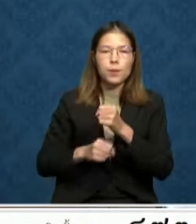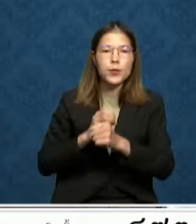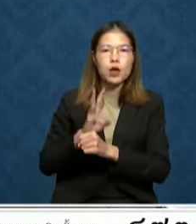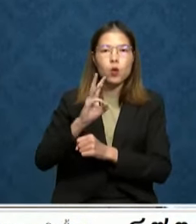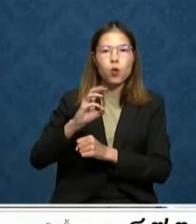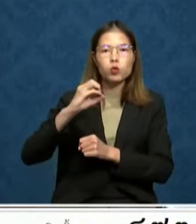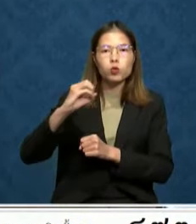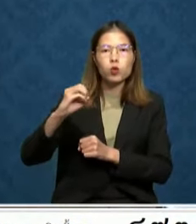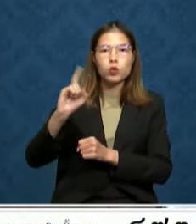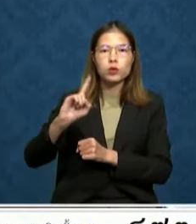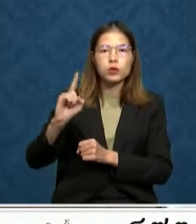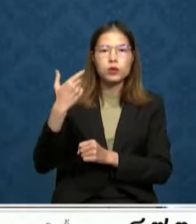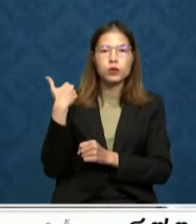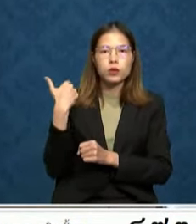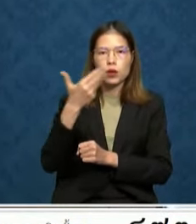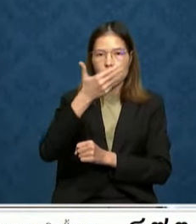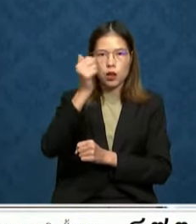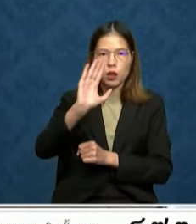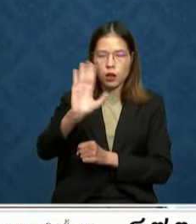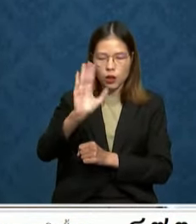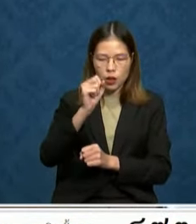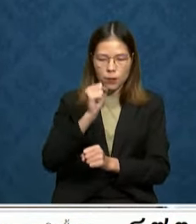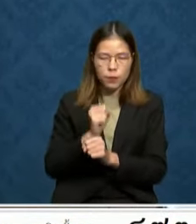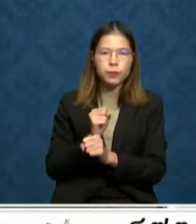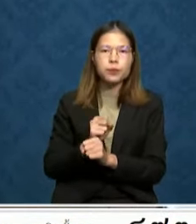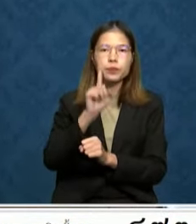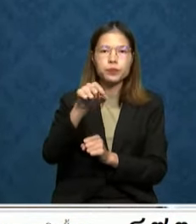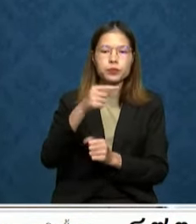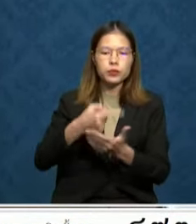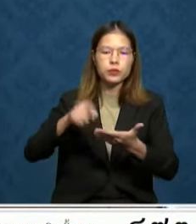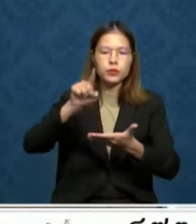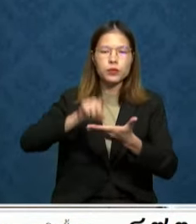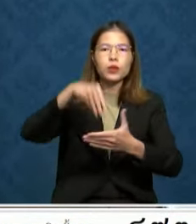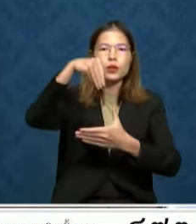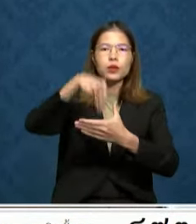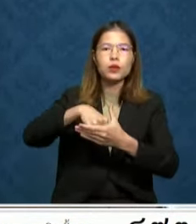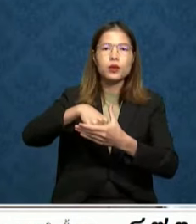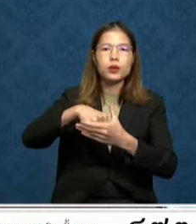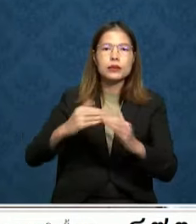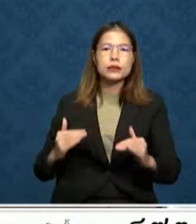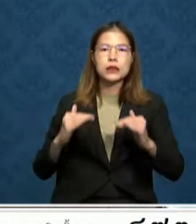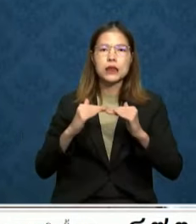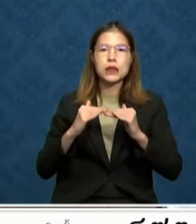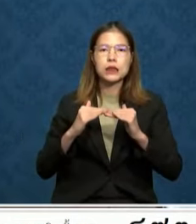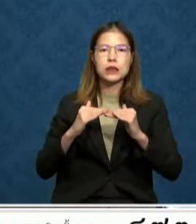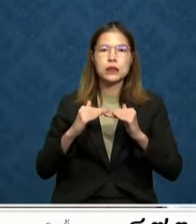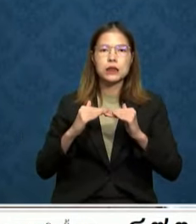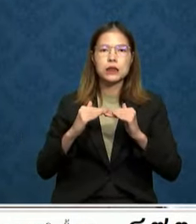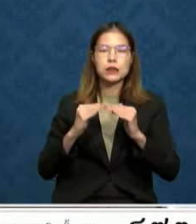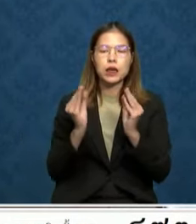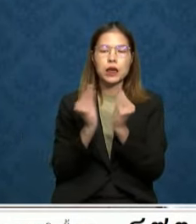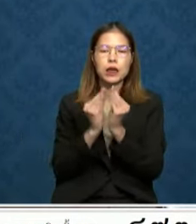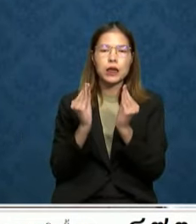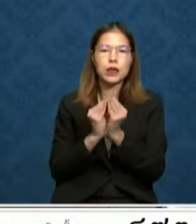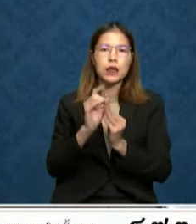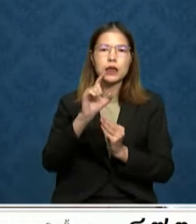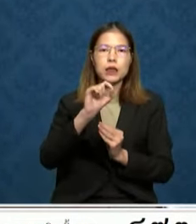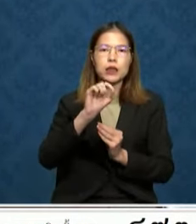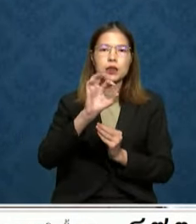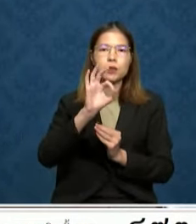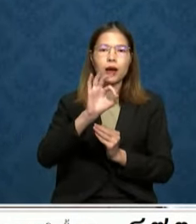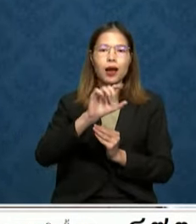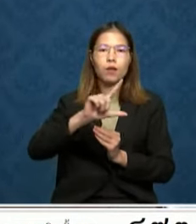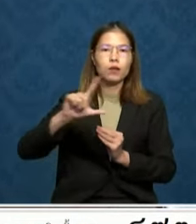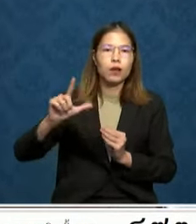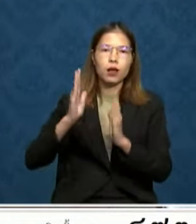นั้นท่านอย่าลืมนะคะว่ามีผู้ออบมาใช้เสียงมาใช้สิทธลงคะแนนประชามติ 29 ลานคน